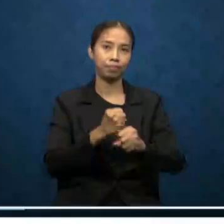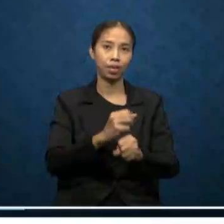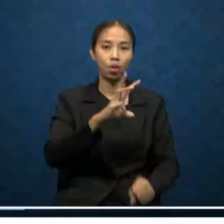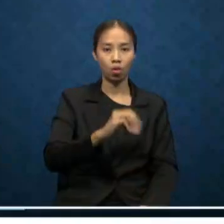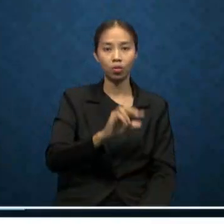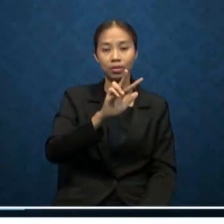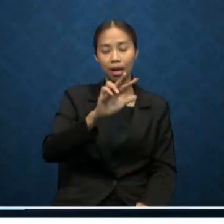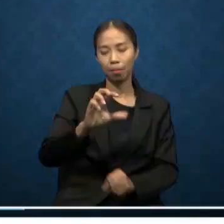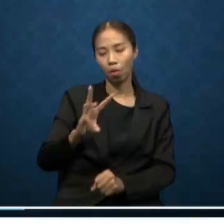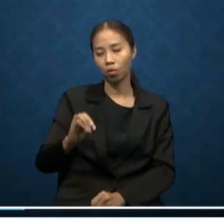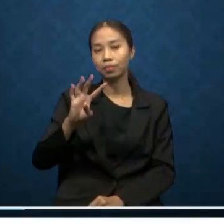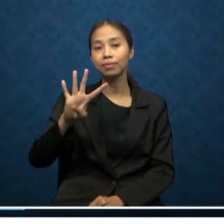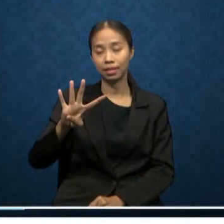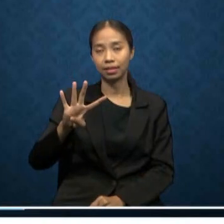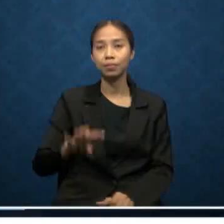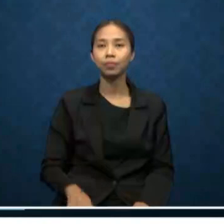264อย่างไร